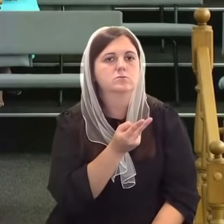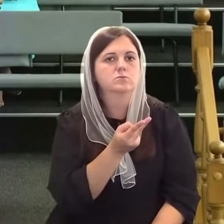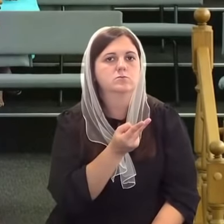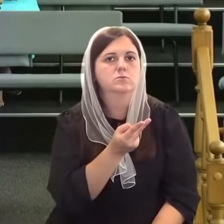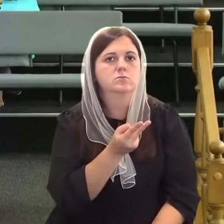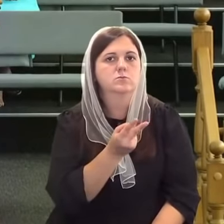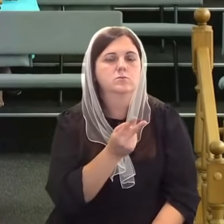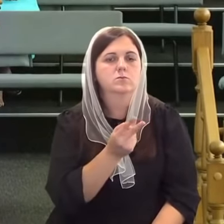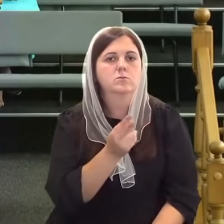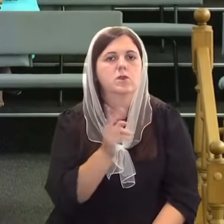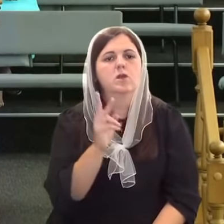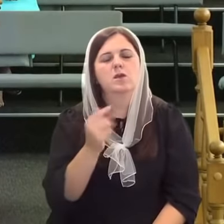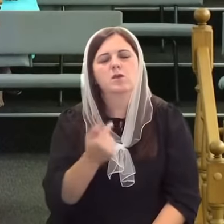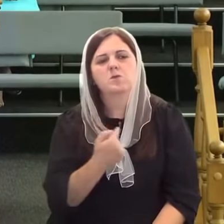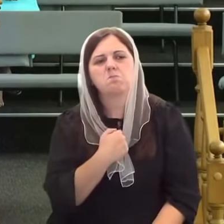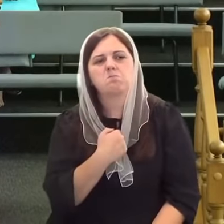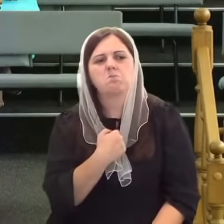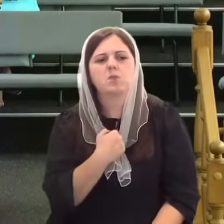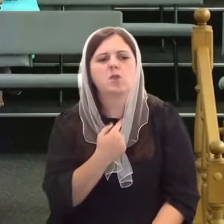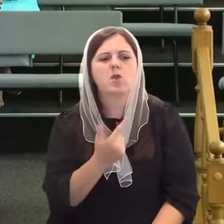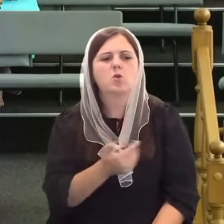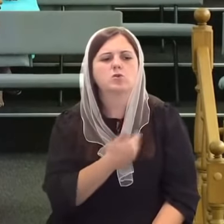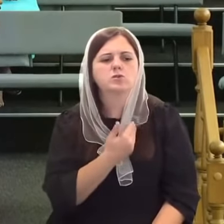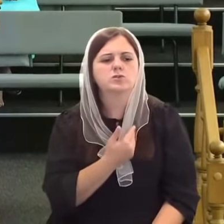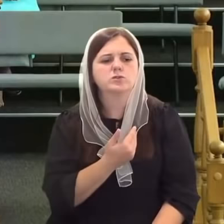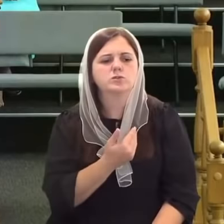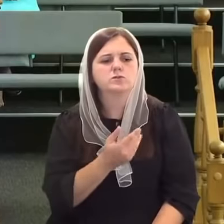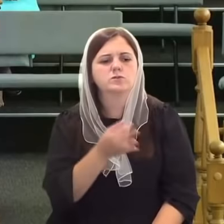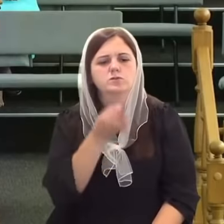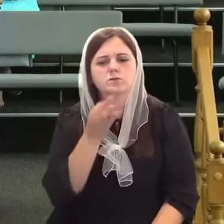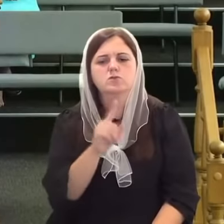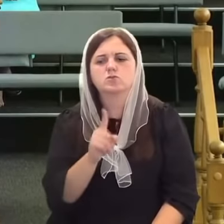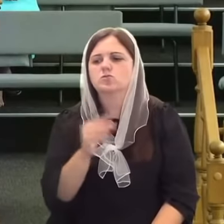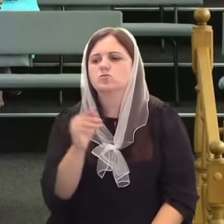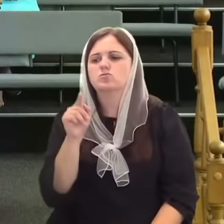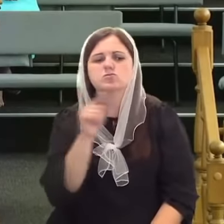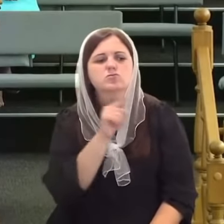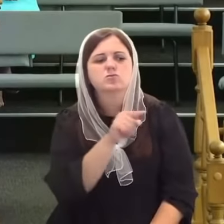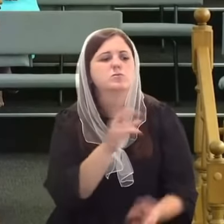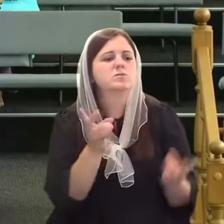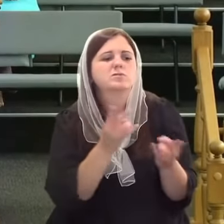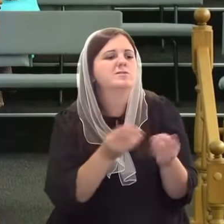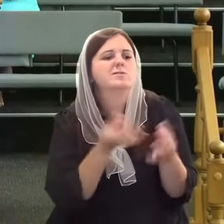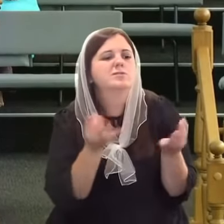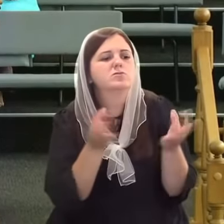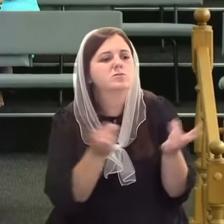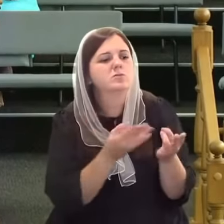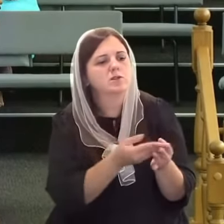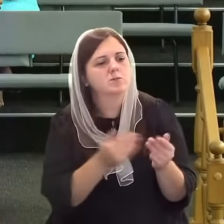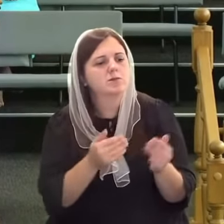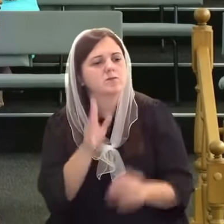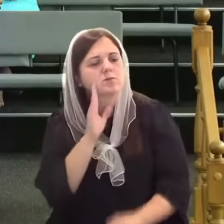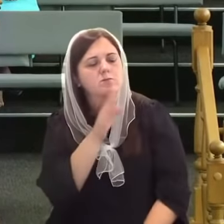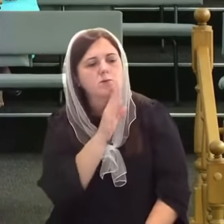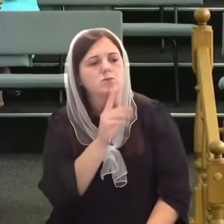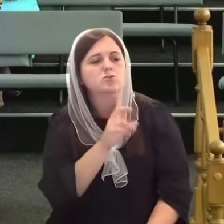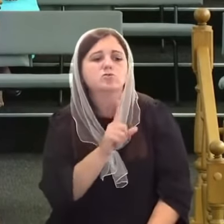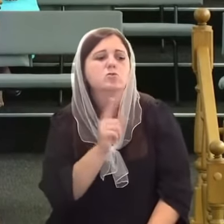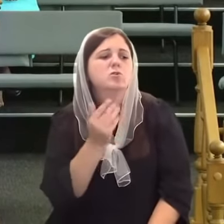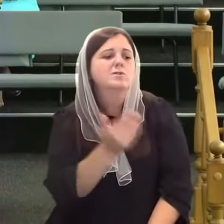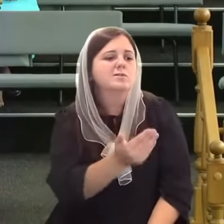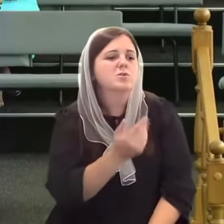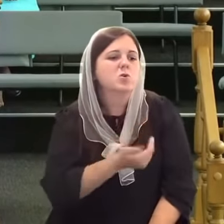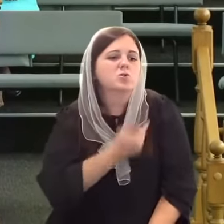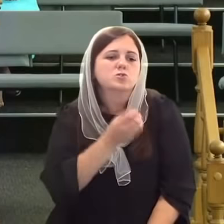видеть. Я пытался ей объяснить, что тебе ничего от нее не надо, что ты просто хочешь ее увидеть, что у тебя